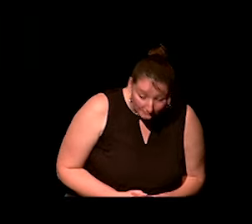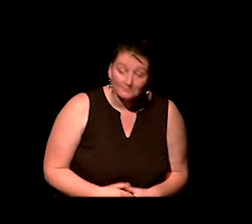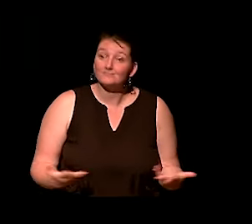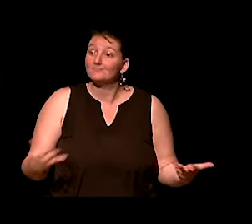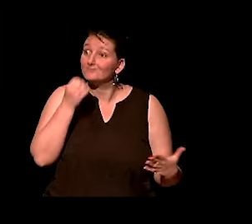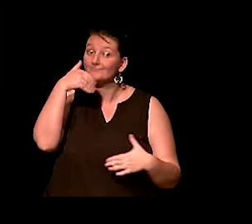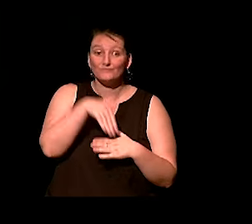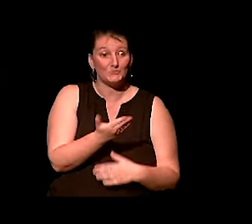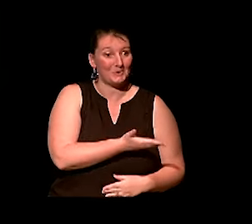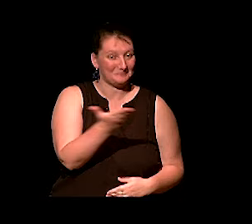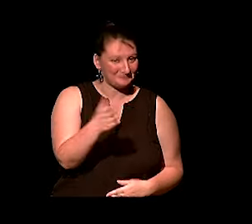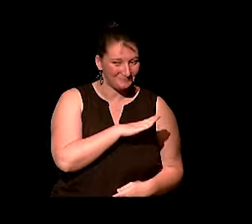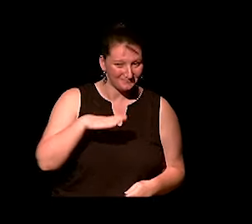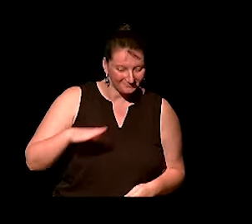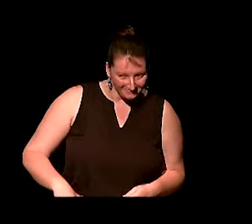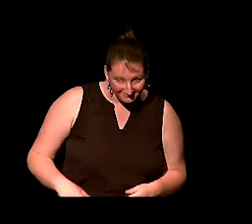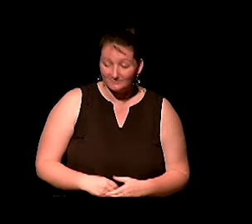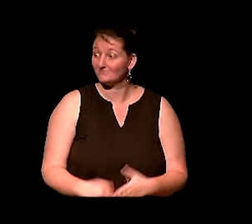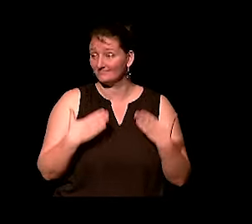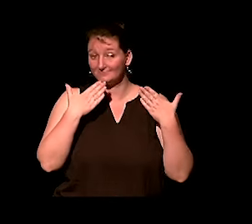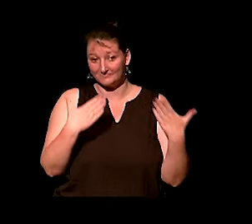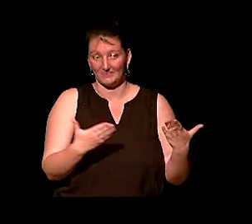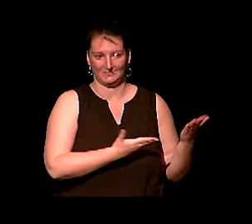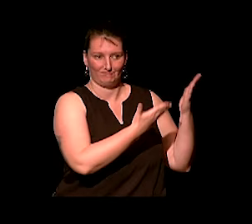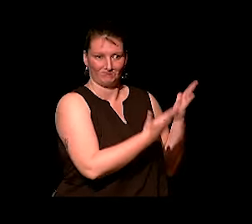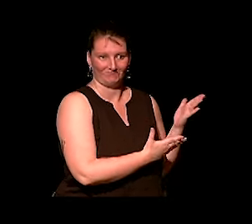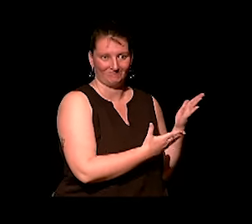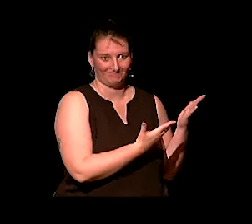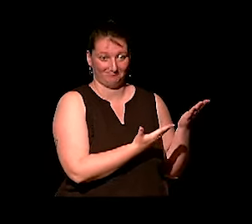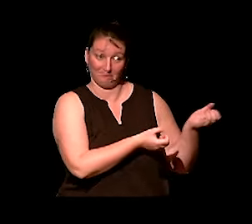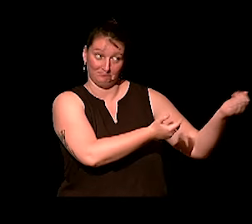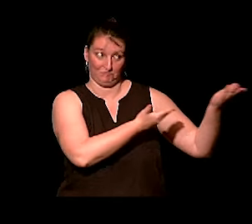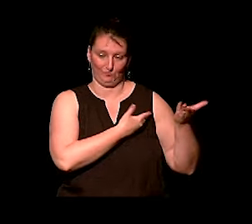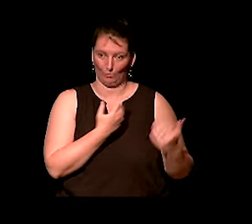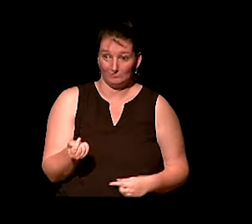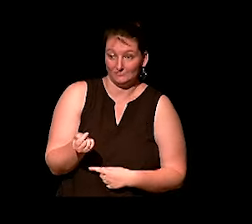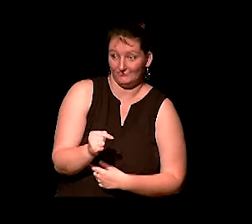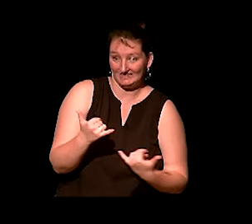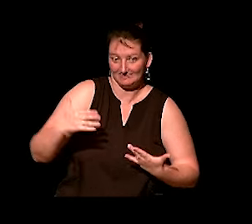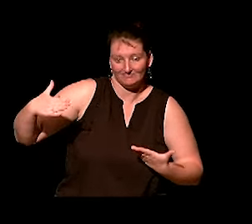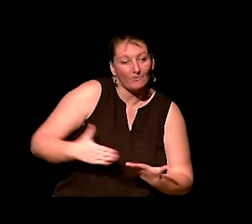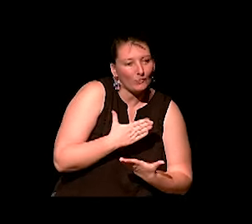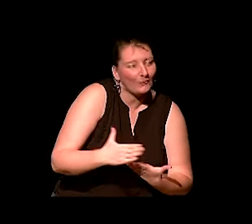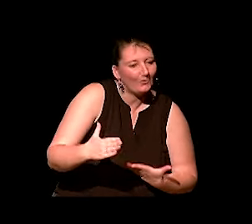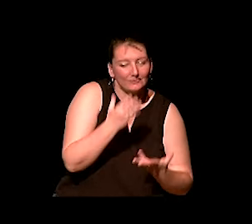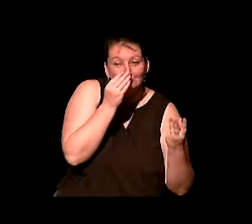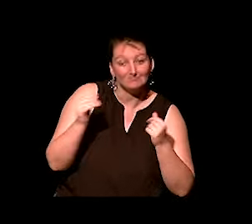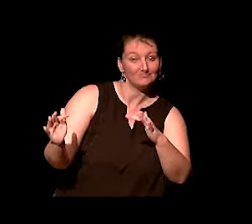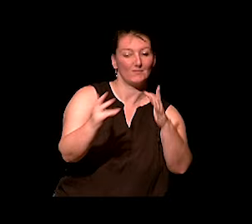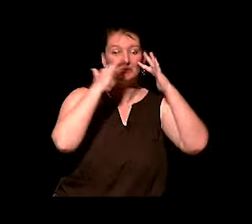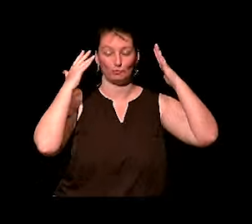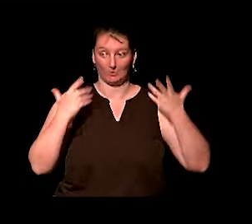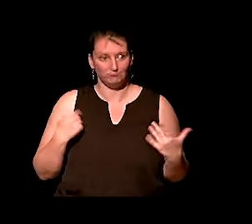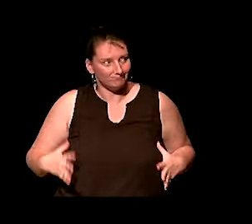Bien, bonsoir à toutes, bonsoir à tous. Merci Scarlett de m'avoir proposé de participer à cette aventure impressionniste et